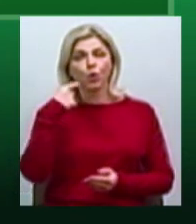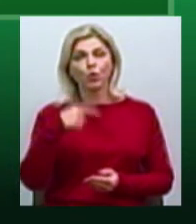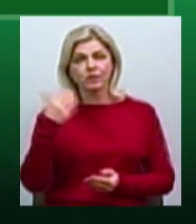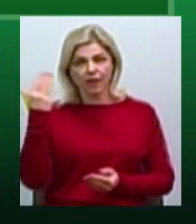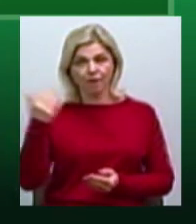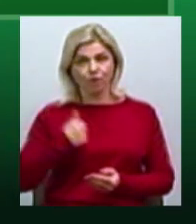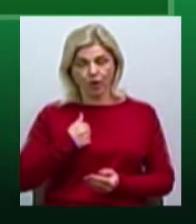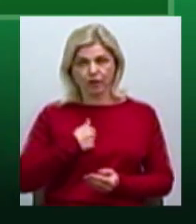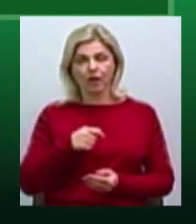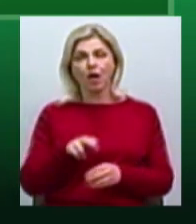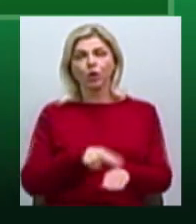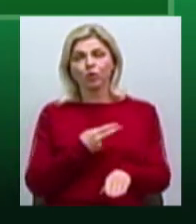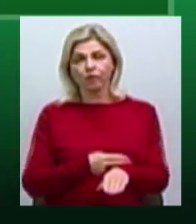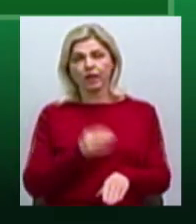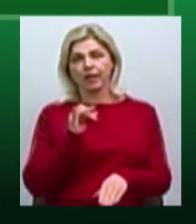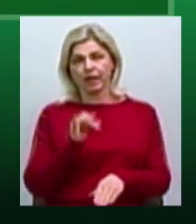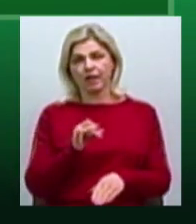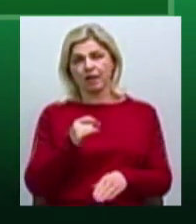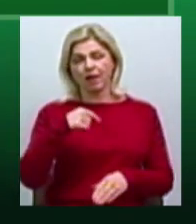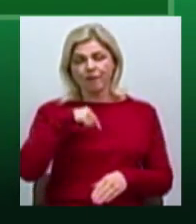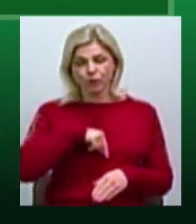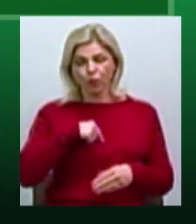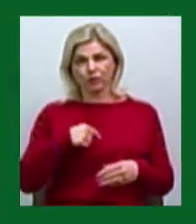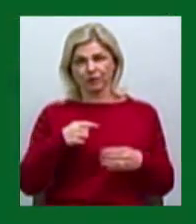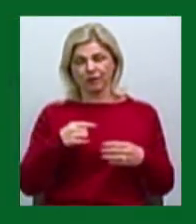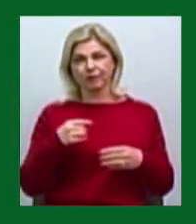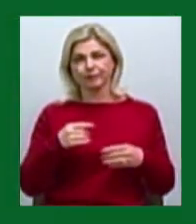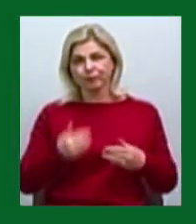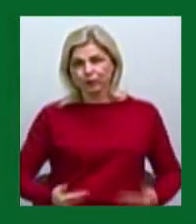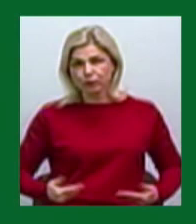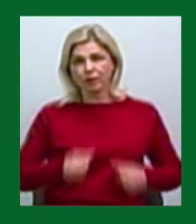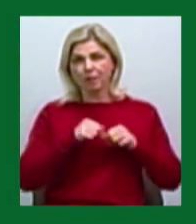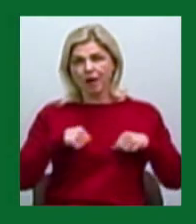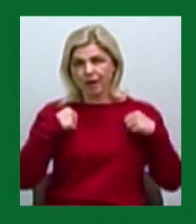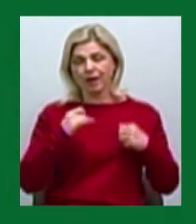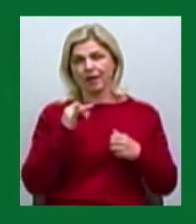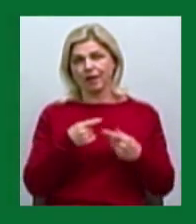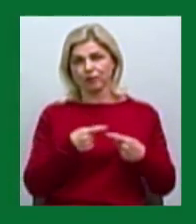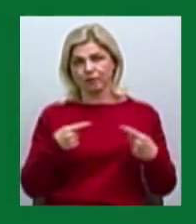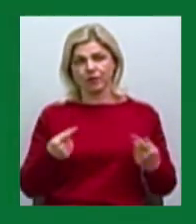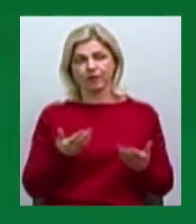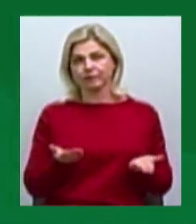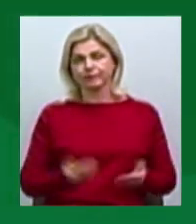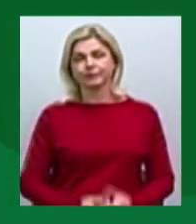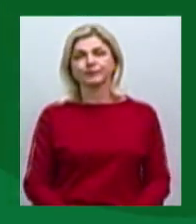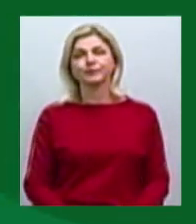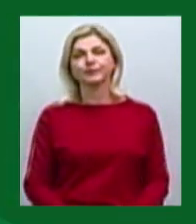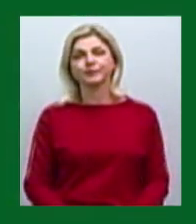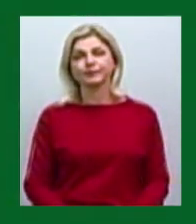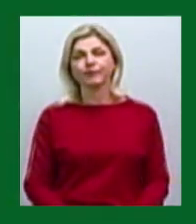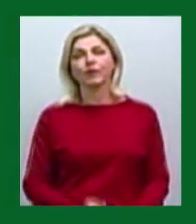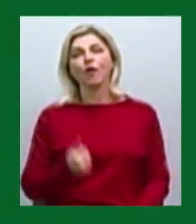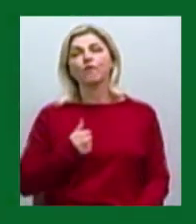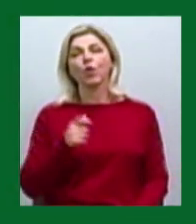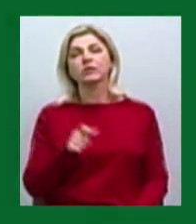шкарпетки і спідня білизна із таким штампом. Залишилась лише одна пара шкарпеток.